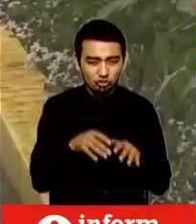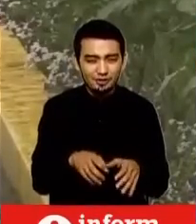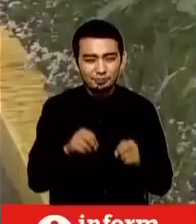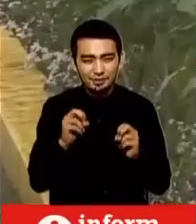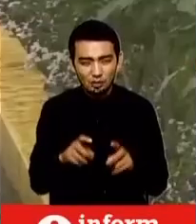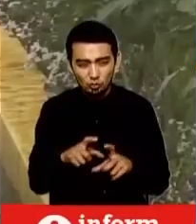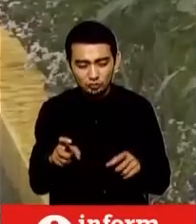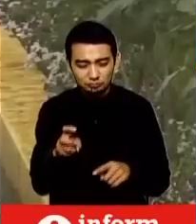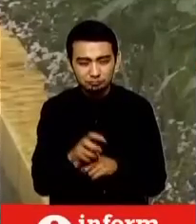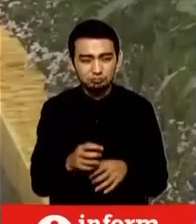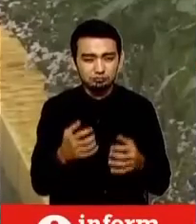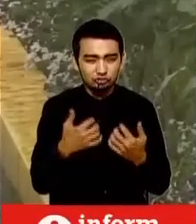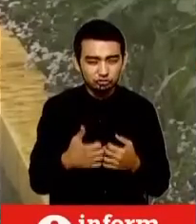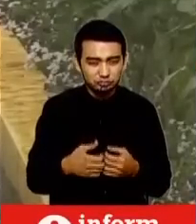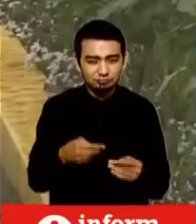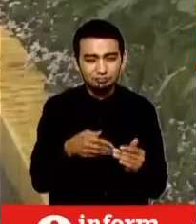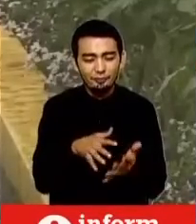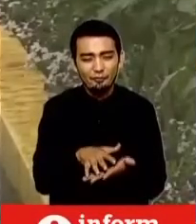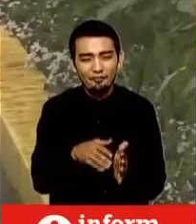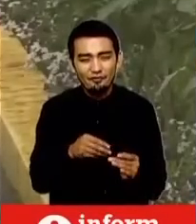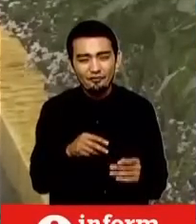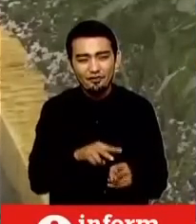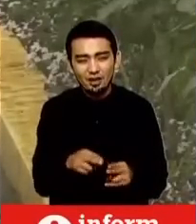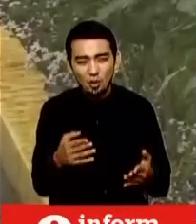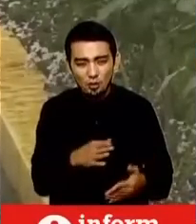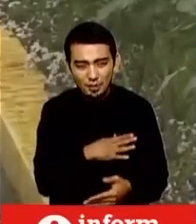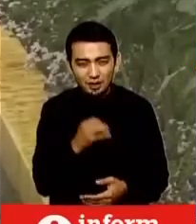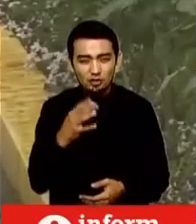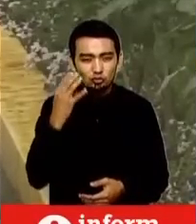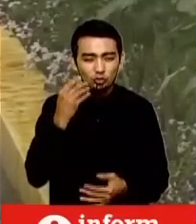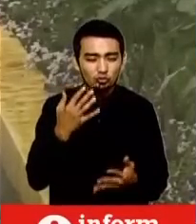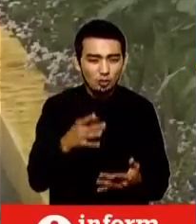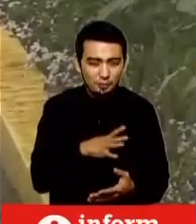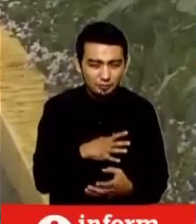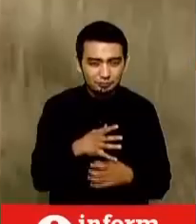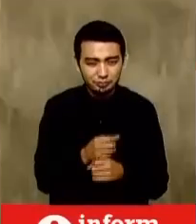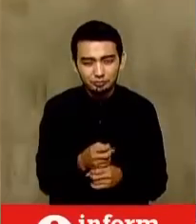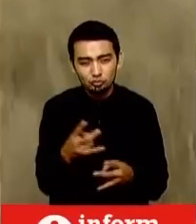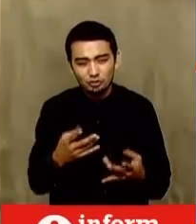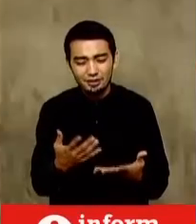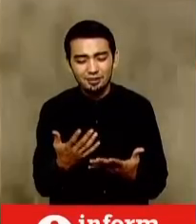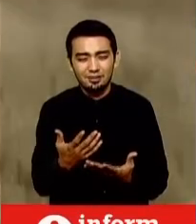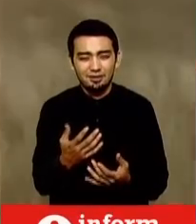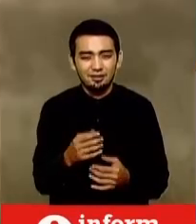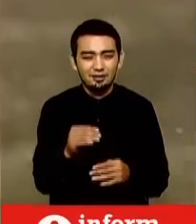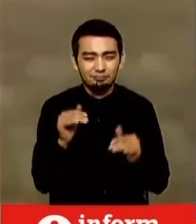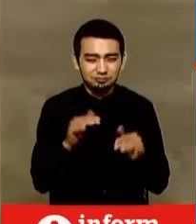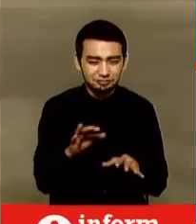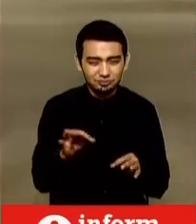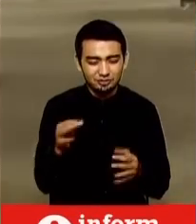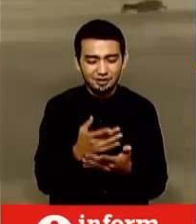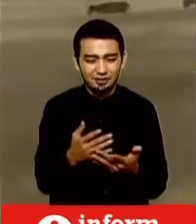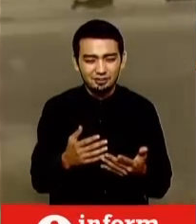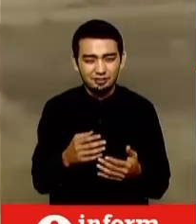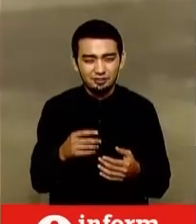тартылды. Экология және табиғи ресурстар министрлігі де киіктердің санын реттеу туралы мәселені қарастыруда. Әкімдіктегілер ақбөкендерге